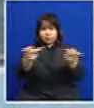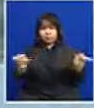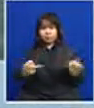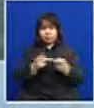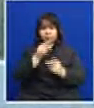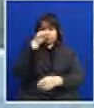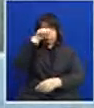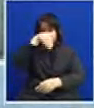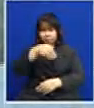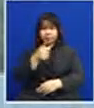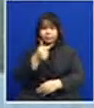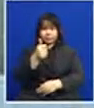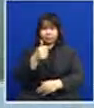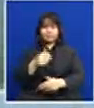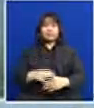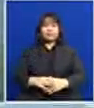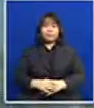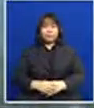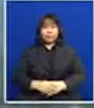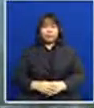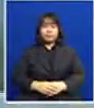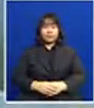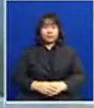ไม่ได้จากที่ไหนแล้วค่ะ